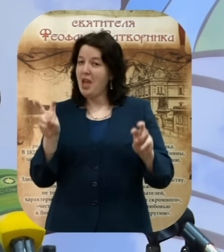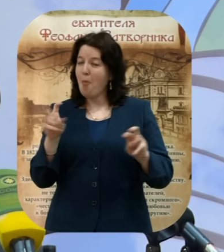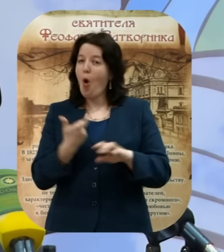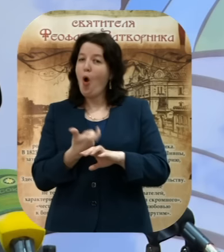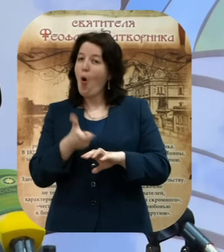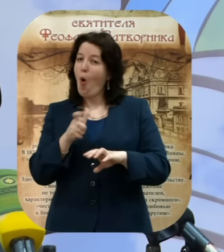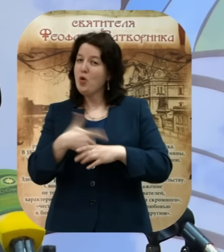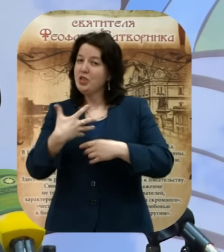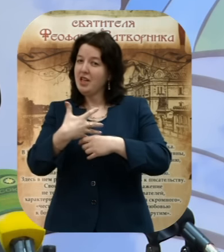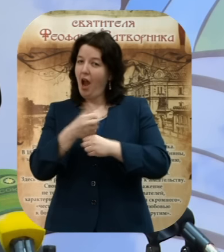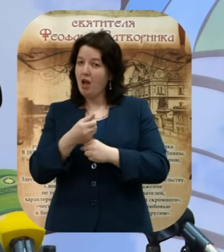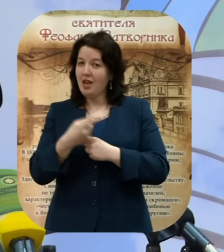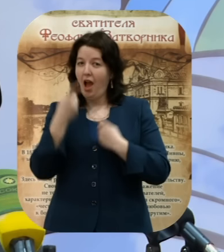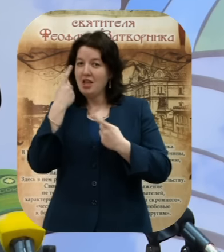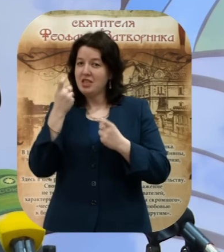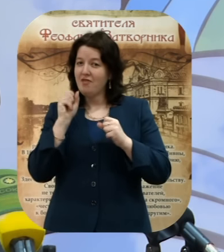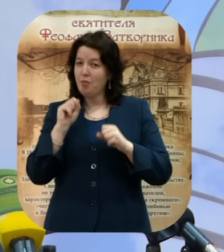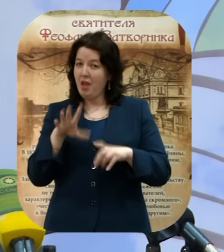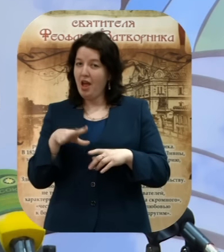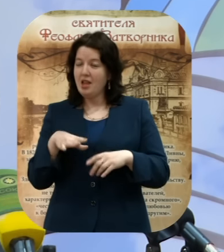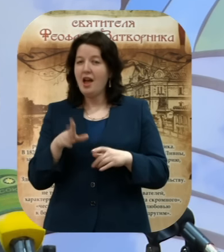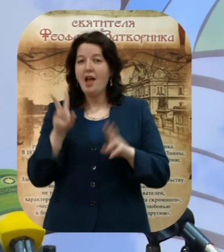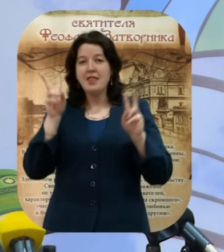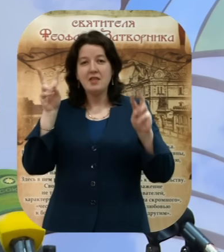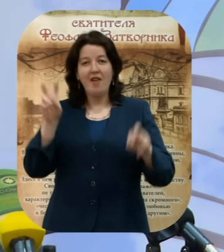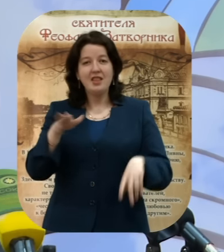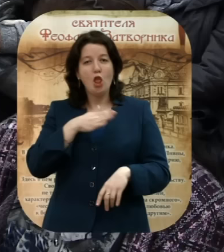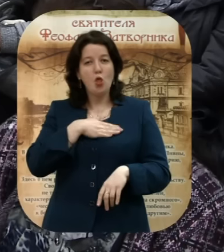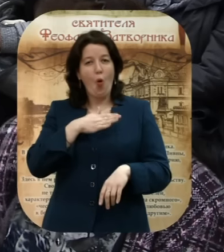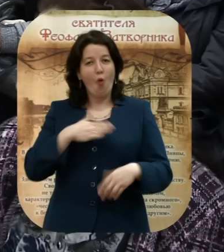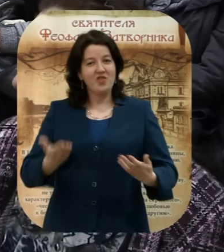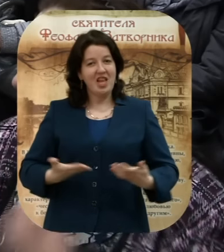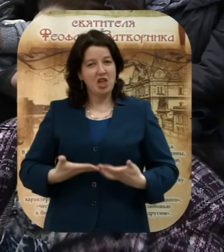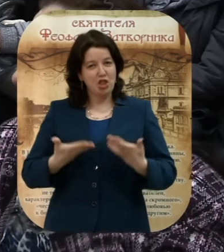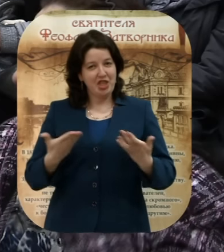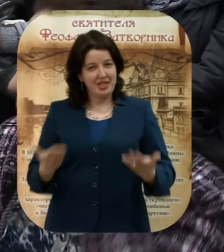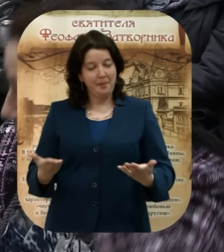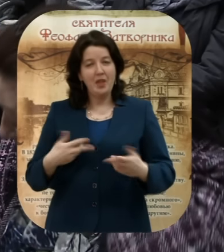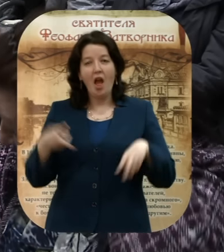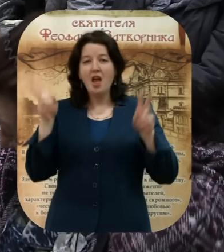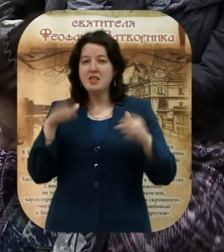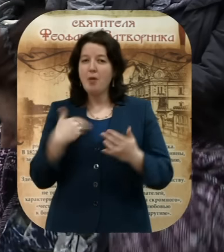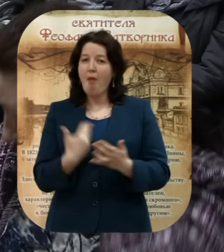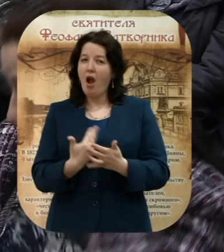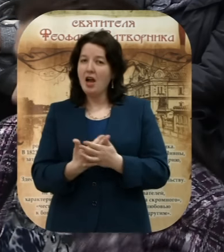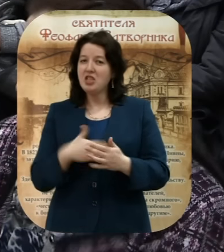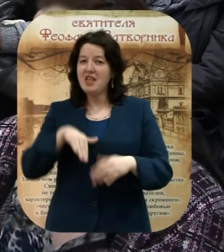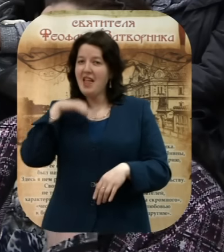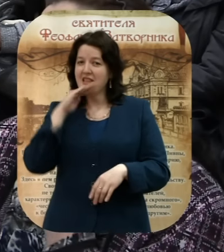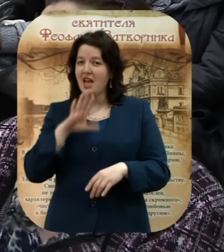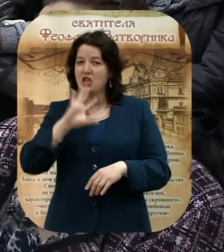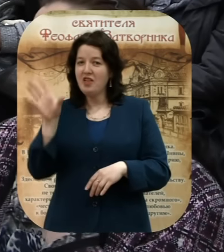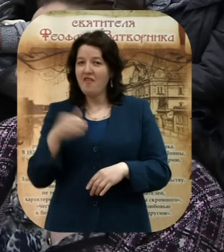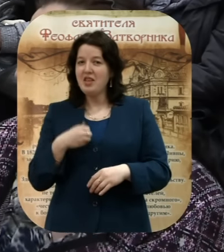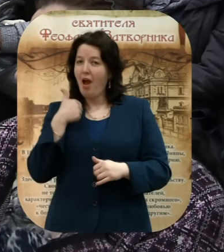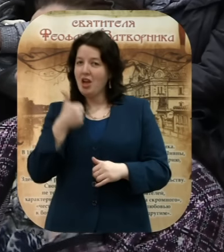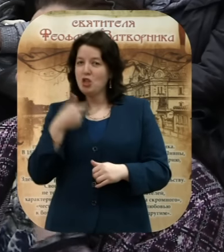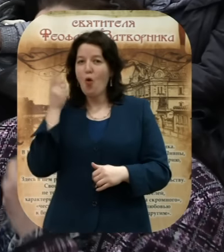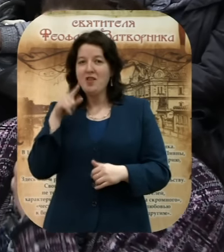очень кратко сформулированную, духовная жизнь. Тема, кажется, достаточно уже всем хорошо